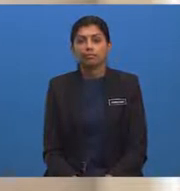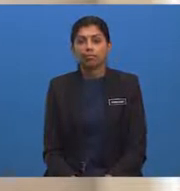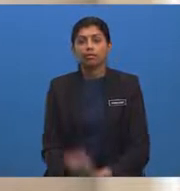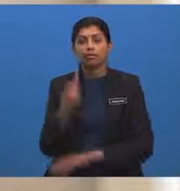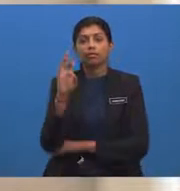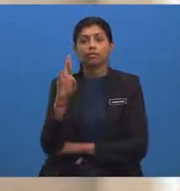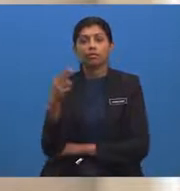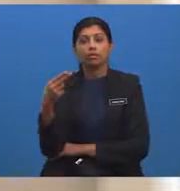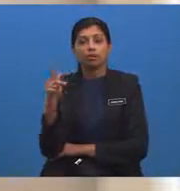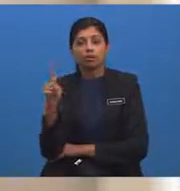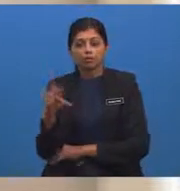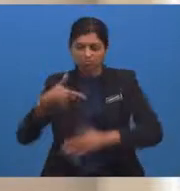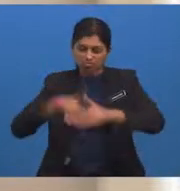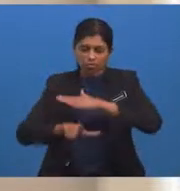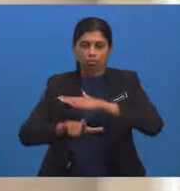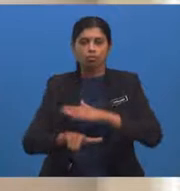oleh pemerintah.